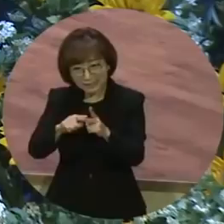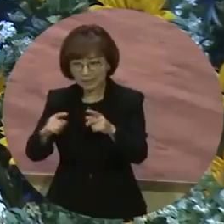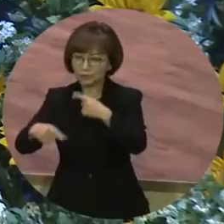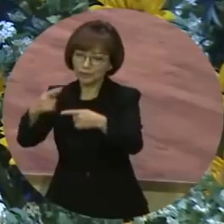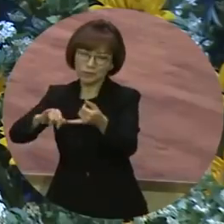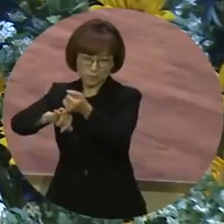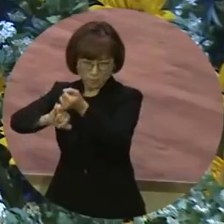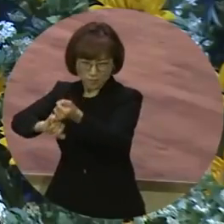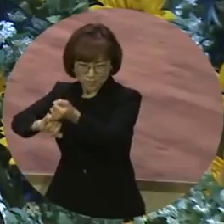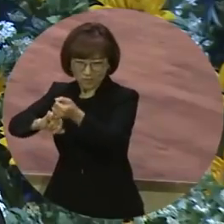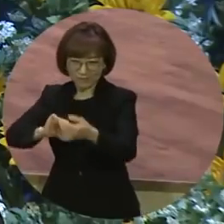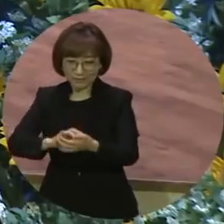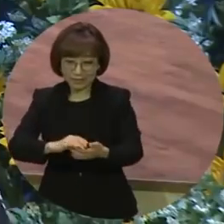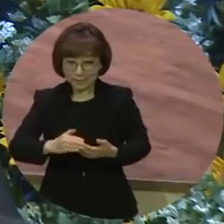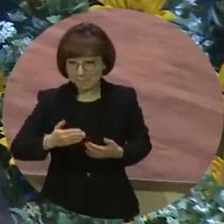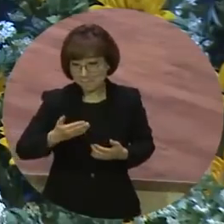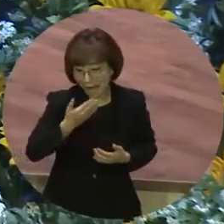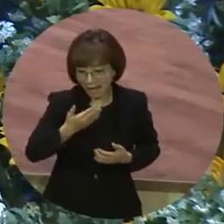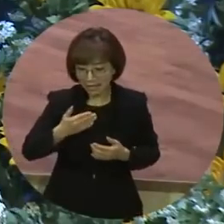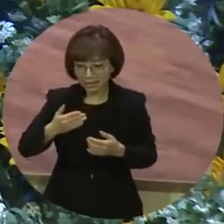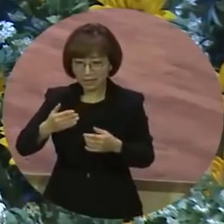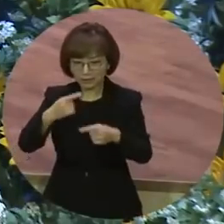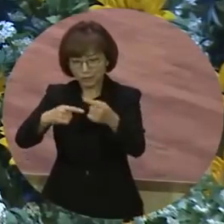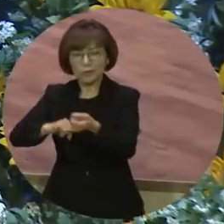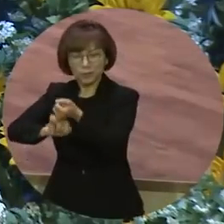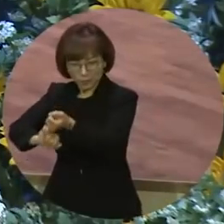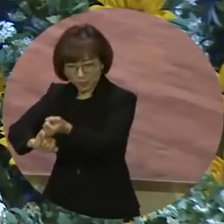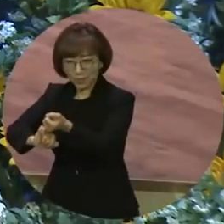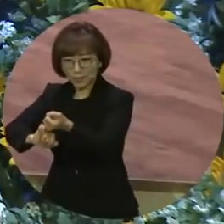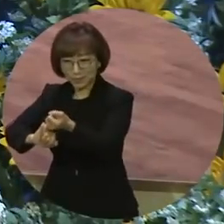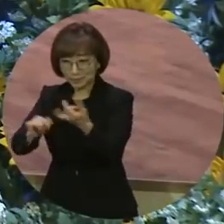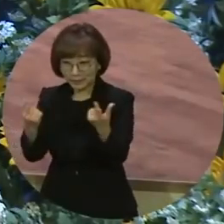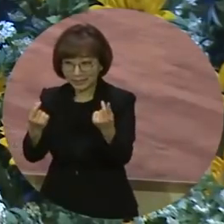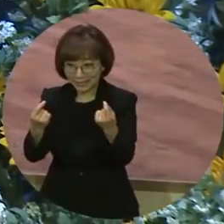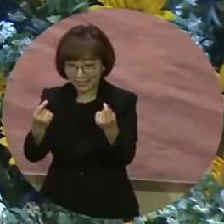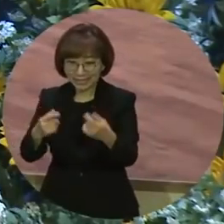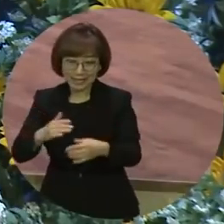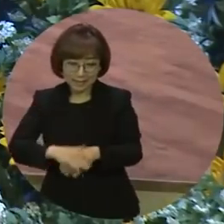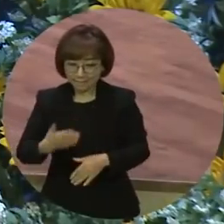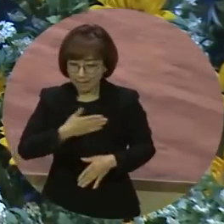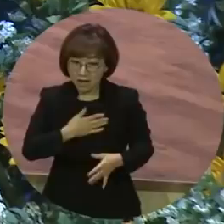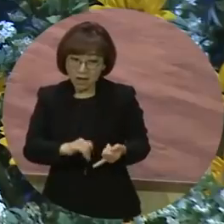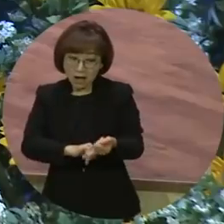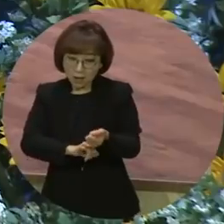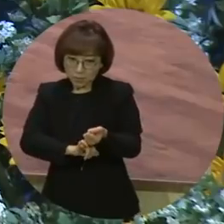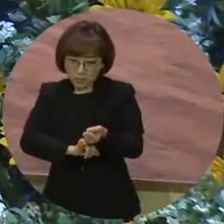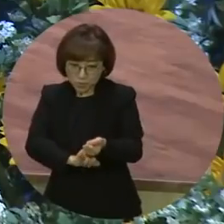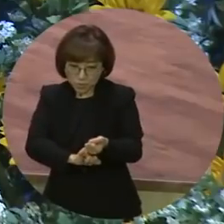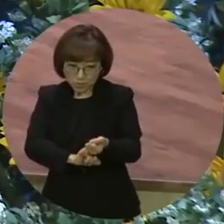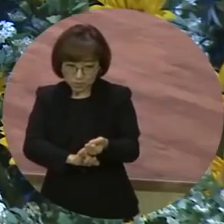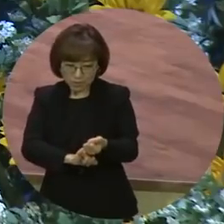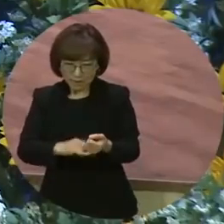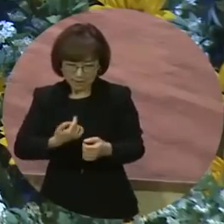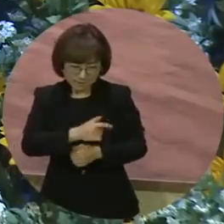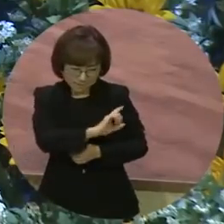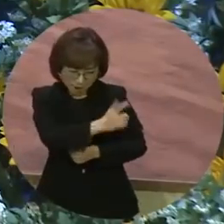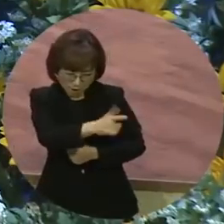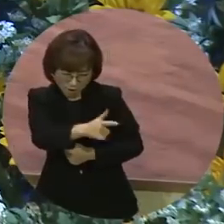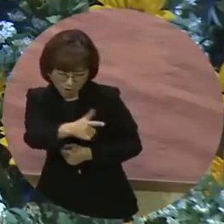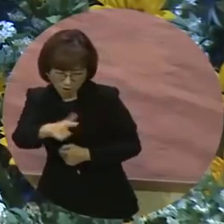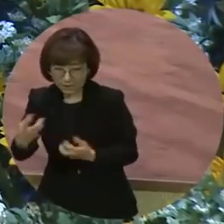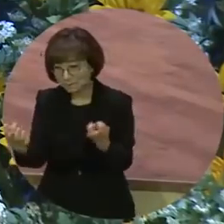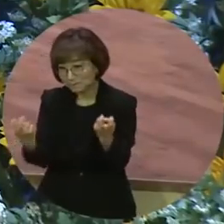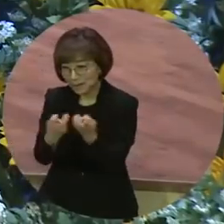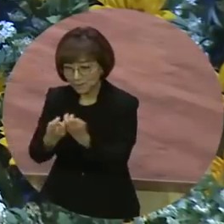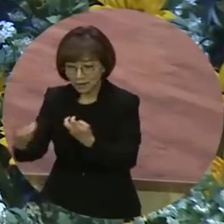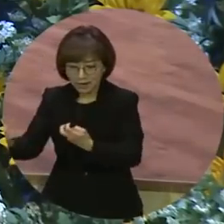15절에 나옵니다. 할 수 있는 대로 이런 표현이 나오는데 어떻게 하든지 내가 할 수 있는 모든 것을 동원해서